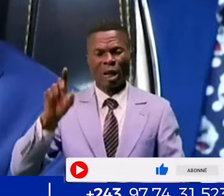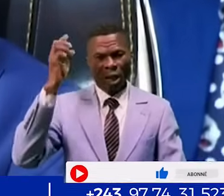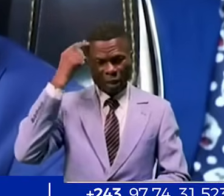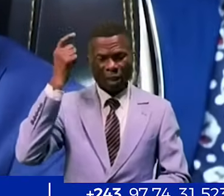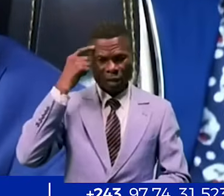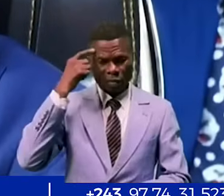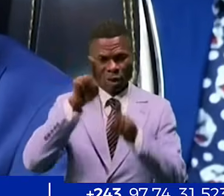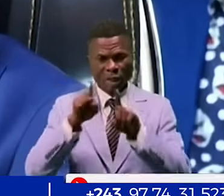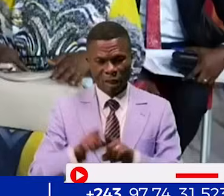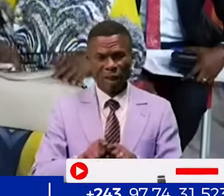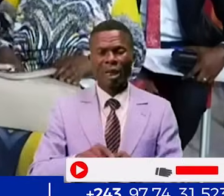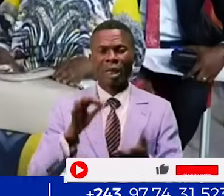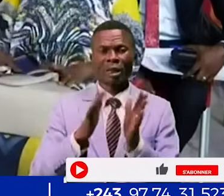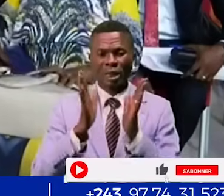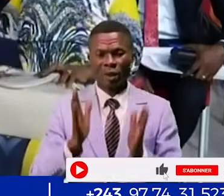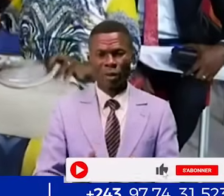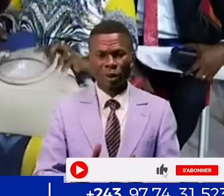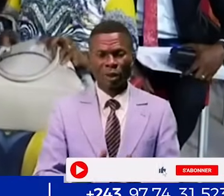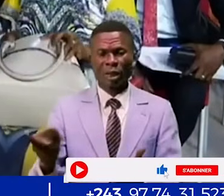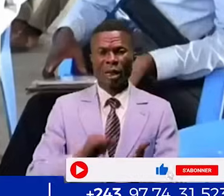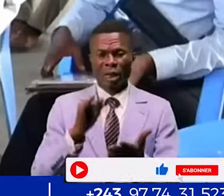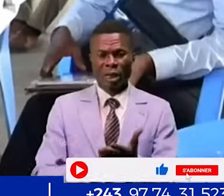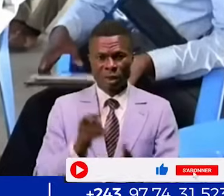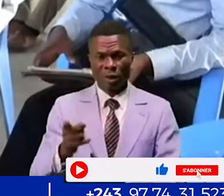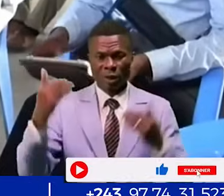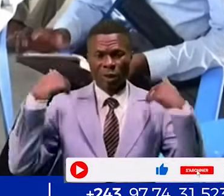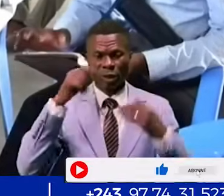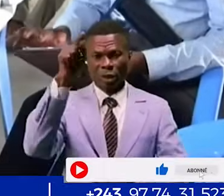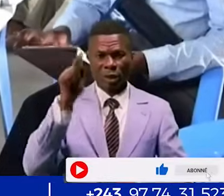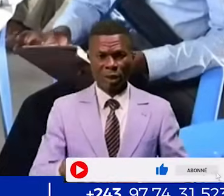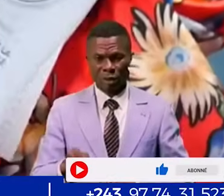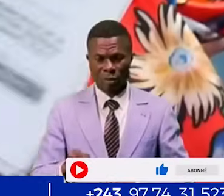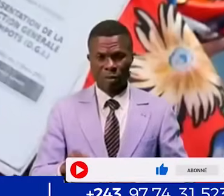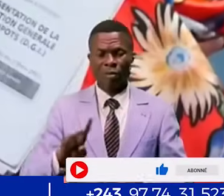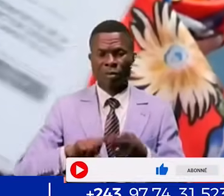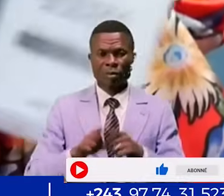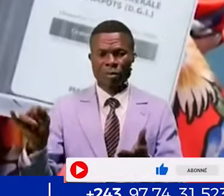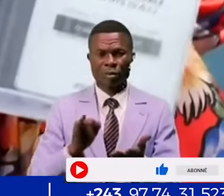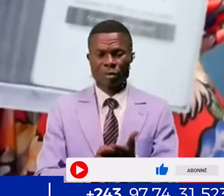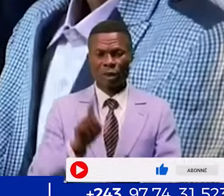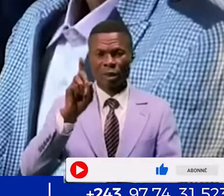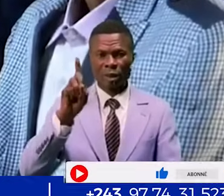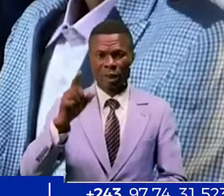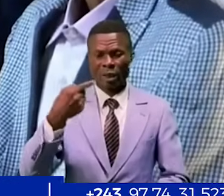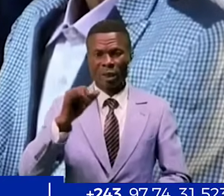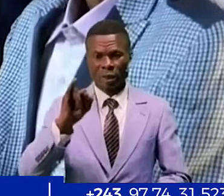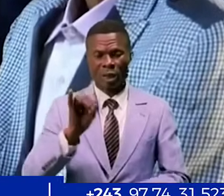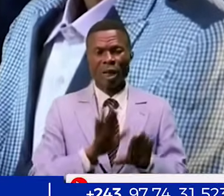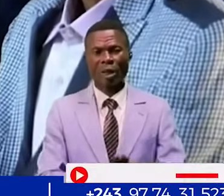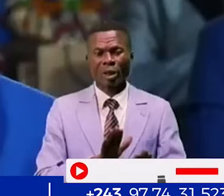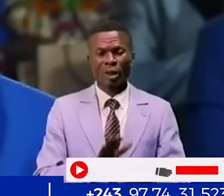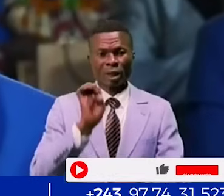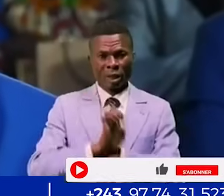et ceux de leurs fidèles. Poepo Mbongo, chef de division relations fiscales de la DGI, attend beaucoup